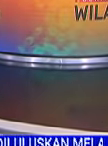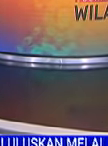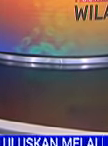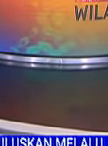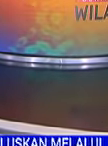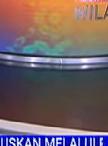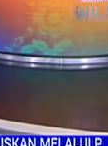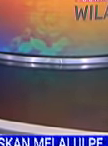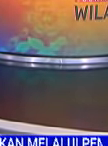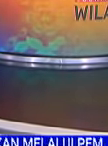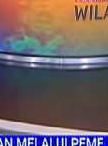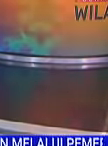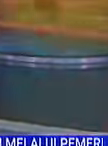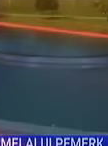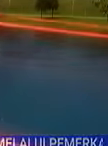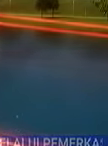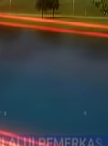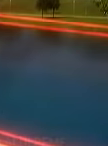Wilayah.